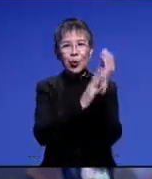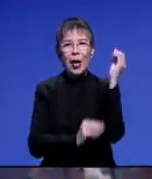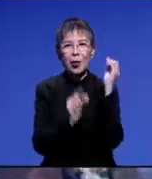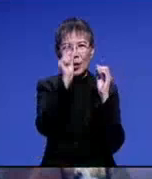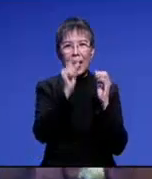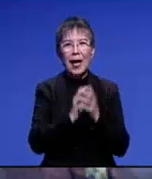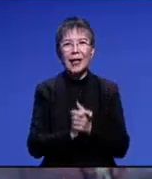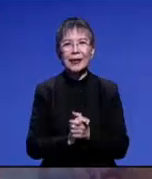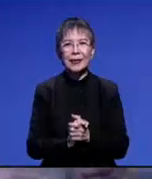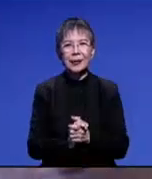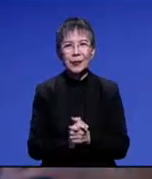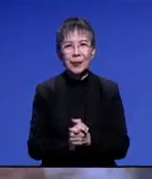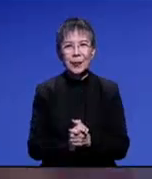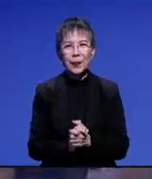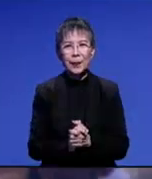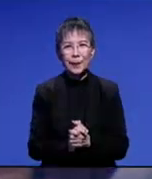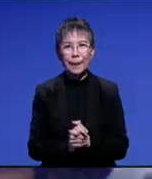Utara.